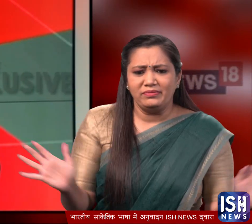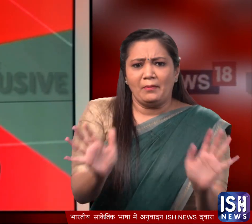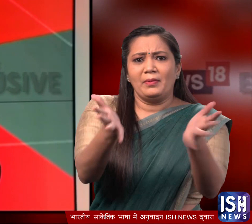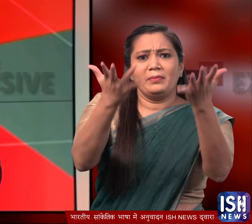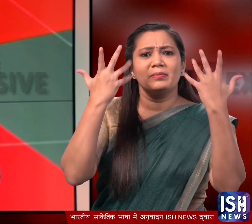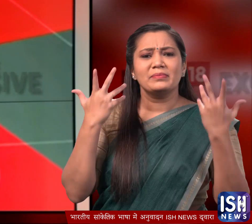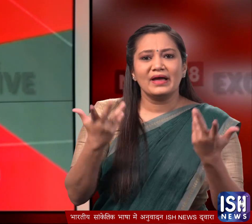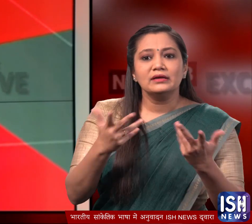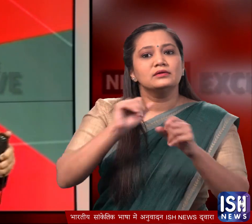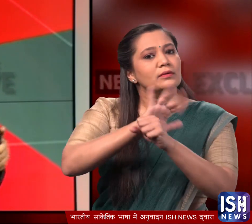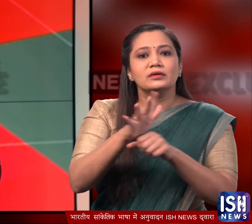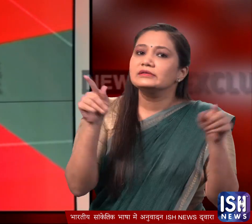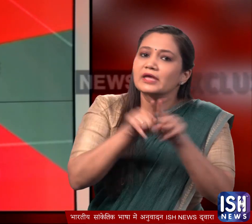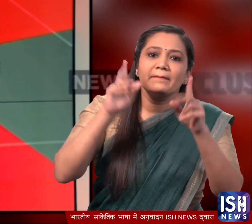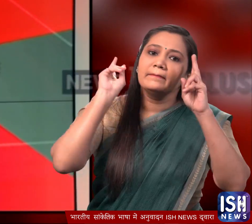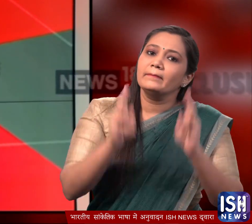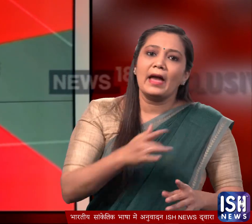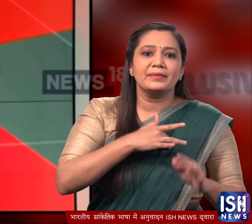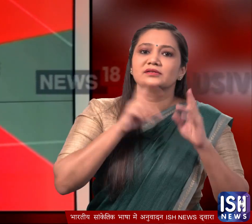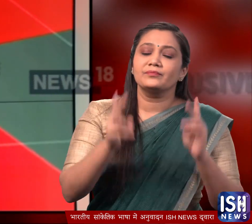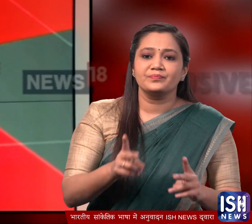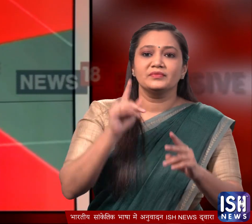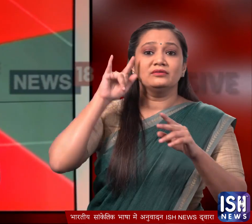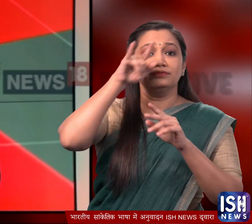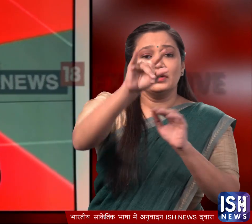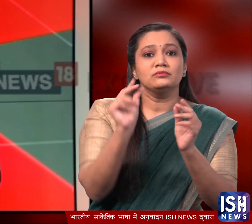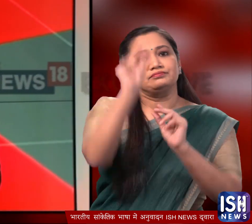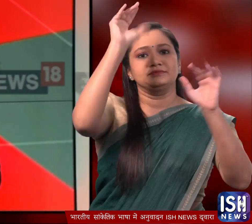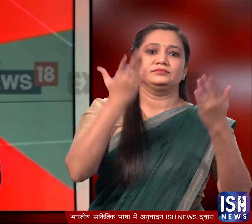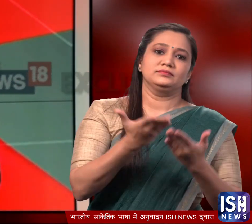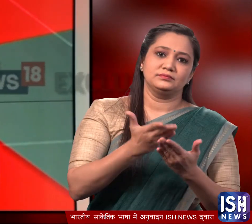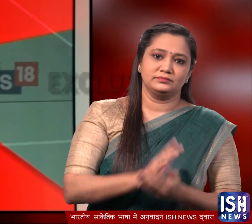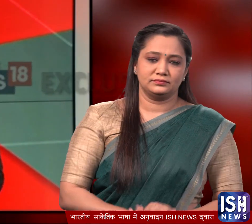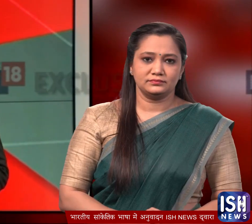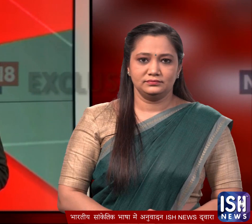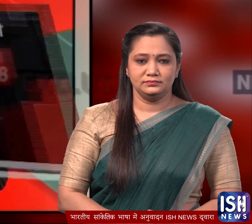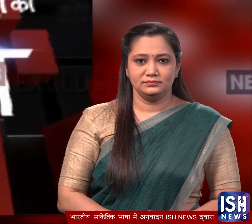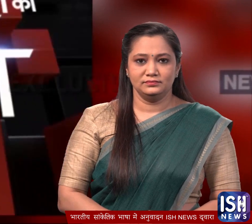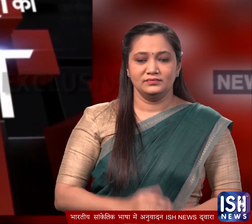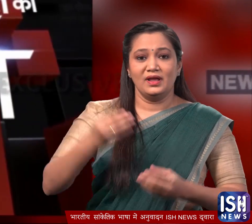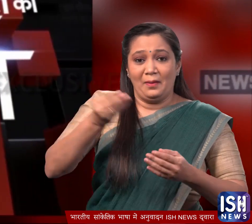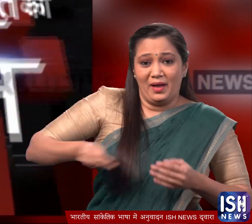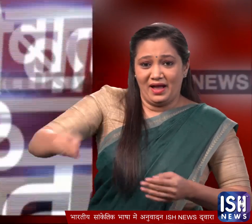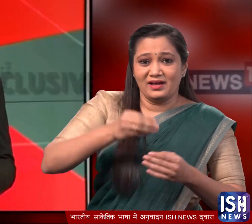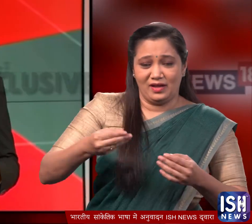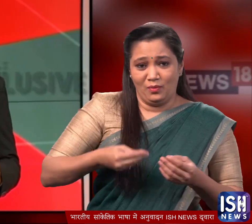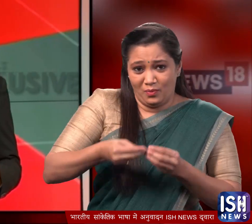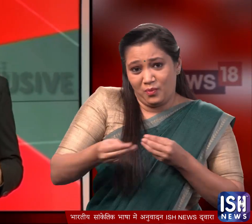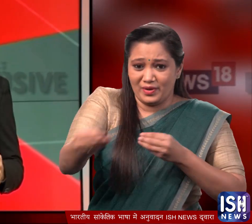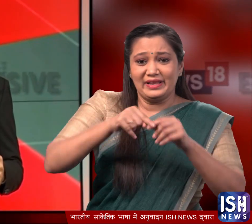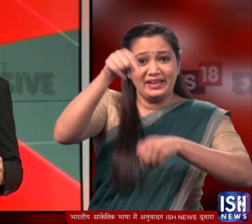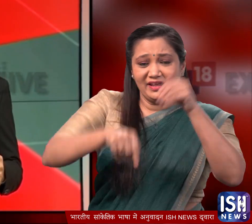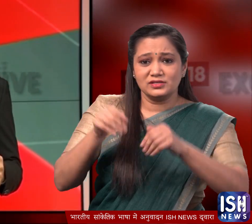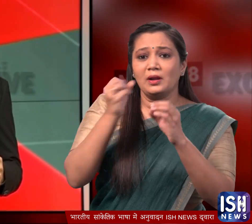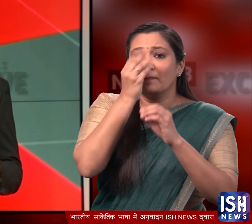पैदा करने लगते थे। वो आदत महामारी में भी नहीं छूटी, इसलिए हवाई अड्डों पर ऐसे सेंसर लगाने पड़े। बंगाल में होने